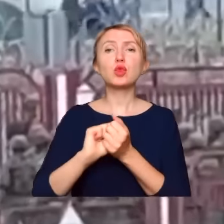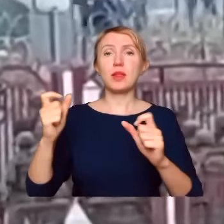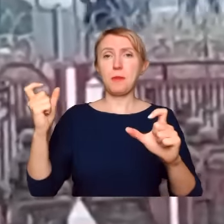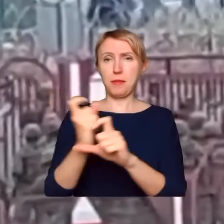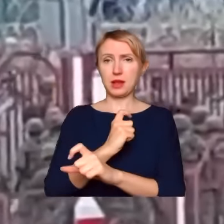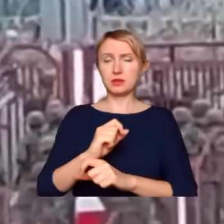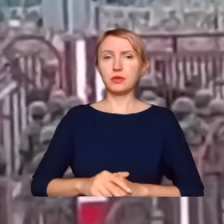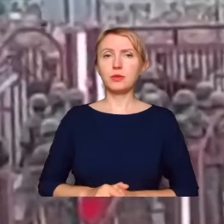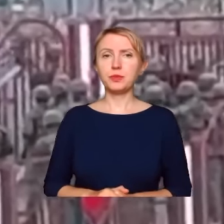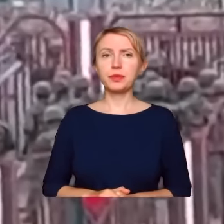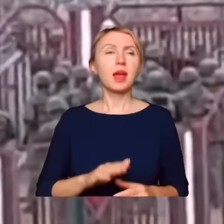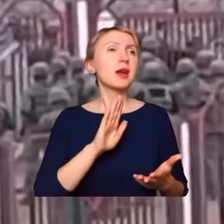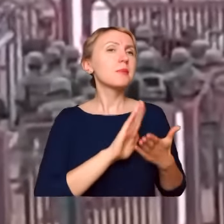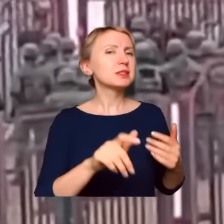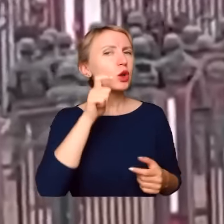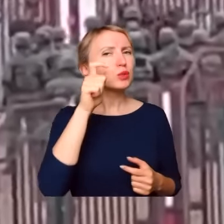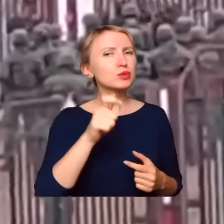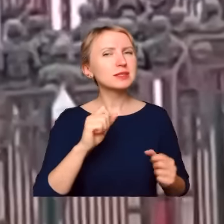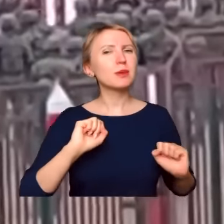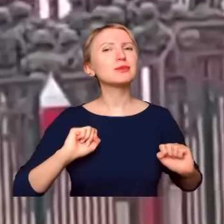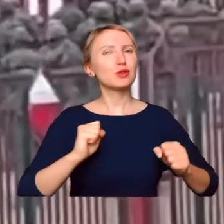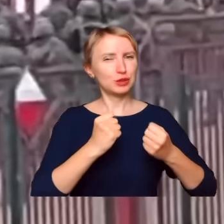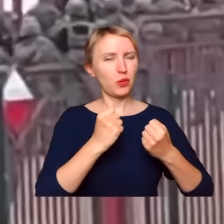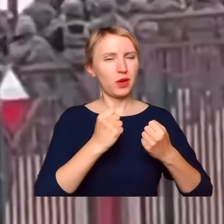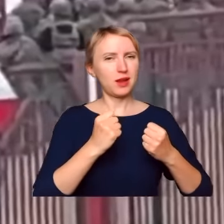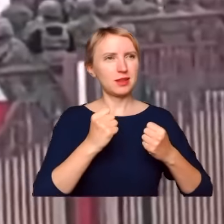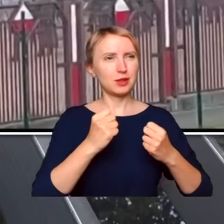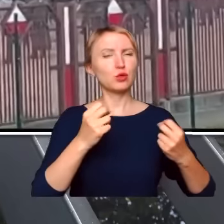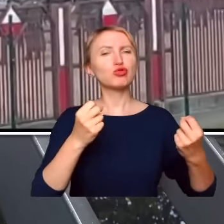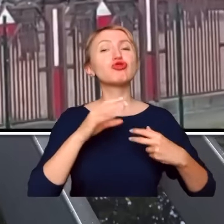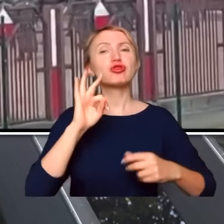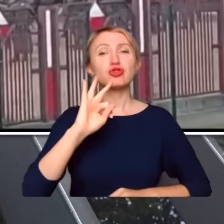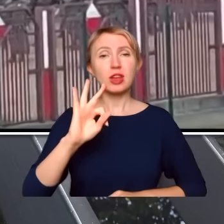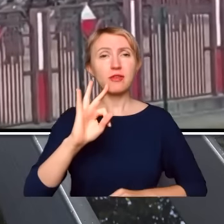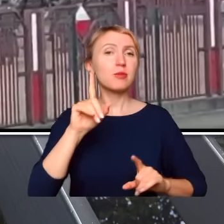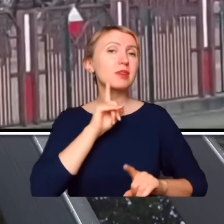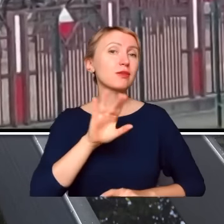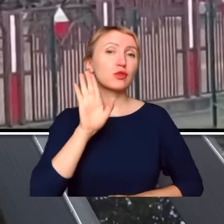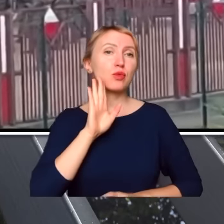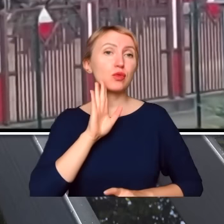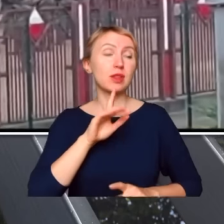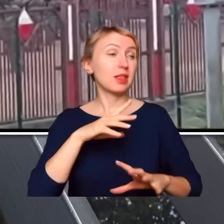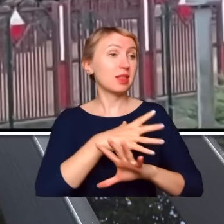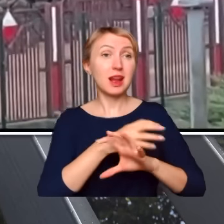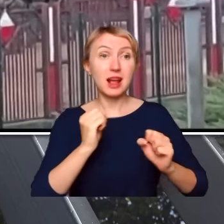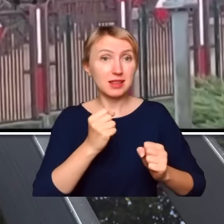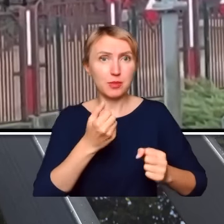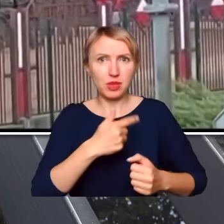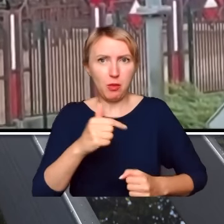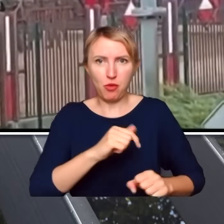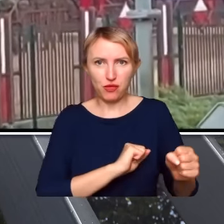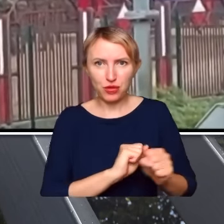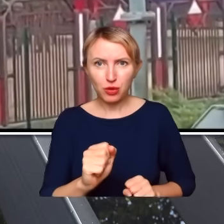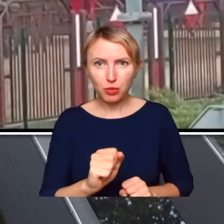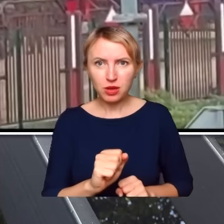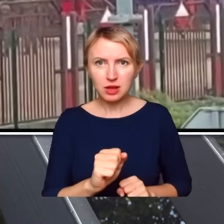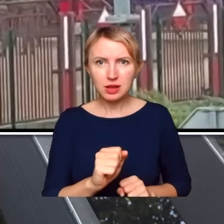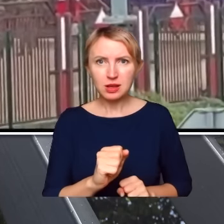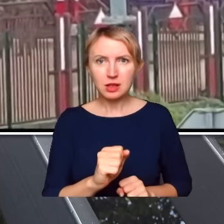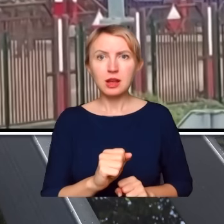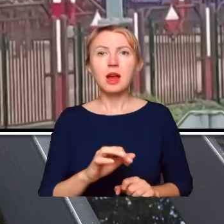To przestępcze działanie pana przełożonych, prawdopodobnie do tej tragedii by nie doszło. Ale panie prokuratorze,